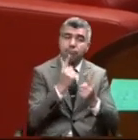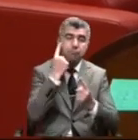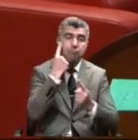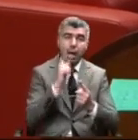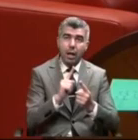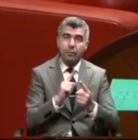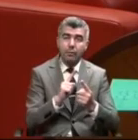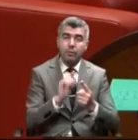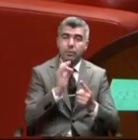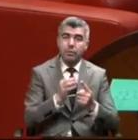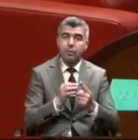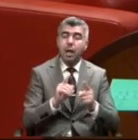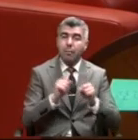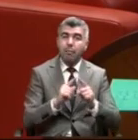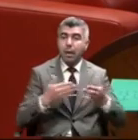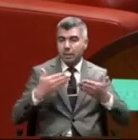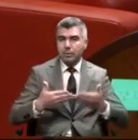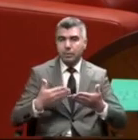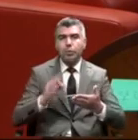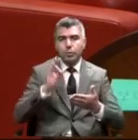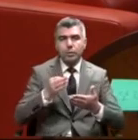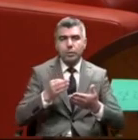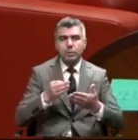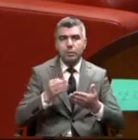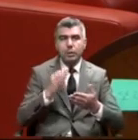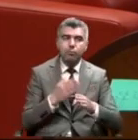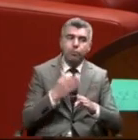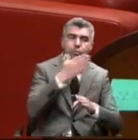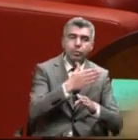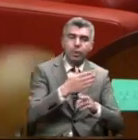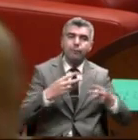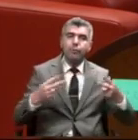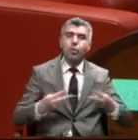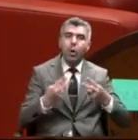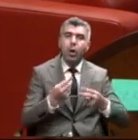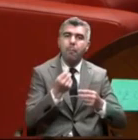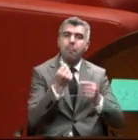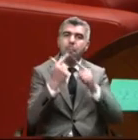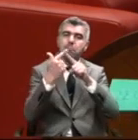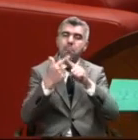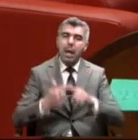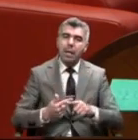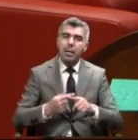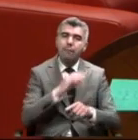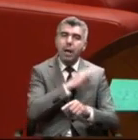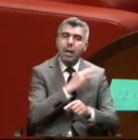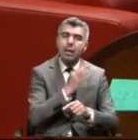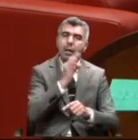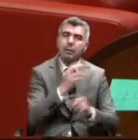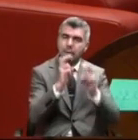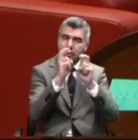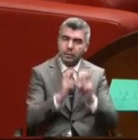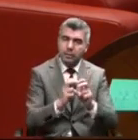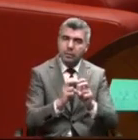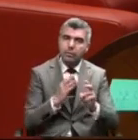وكتسمح لك الظروف نتاعك انك تمشي للسوق المالي باسعار فائده محترمه تتمشي